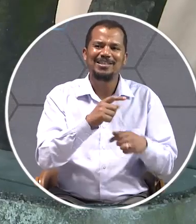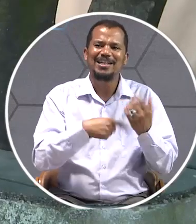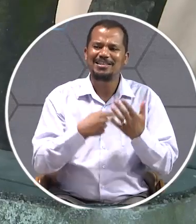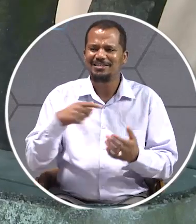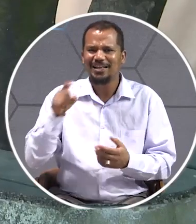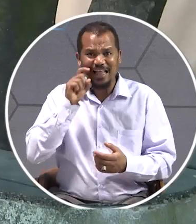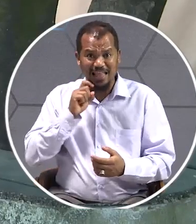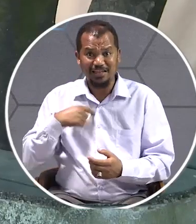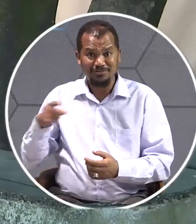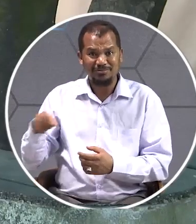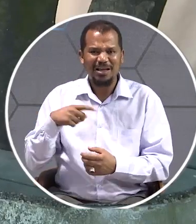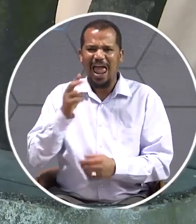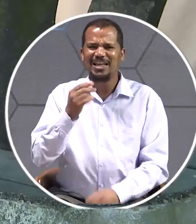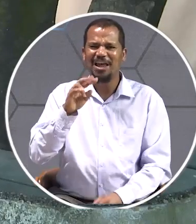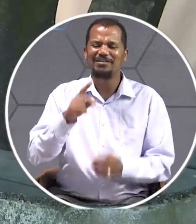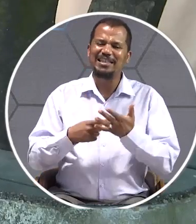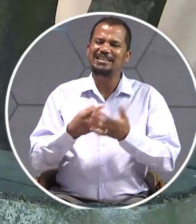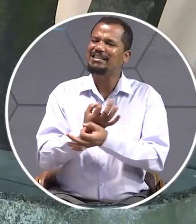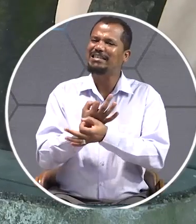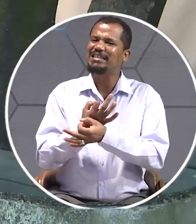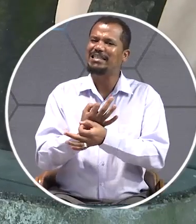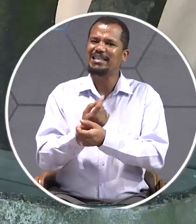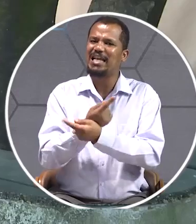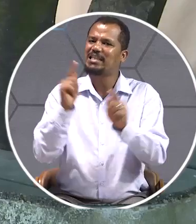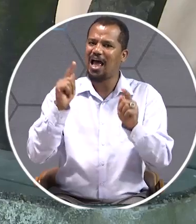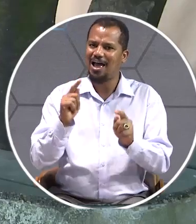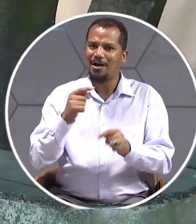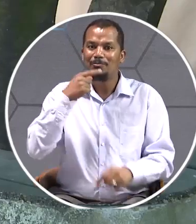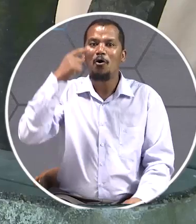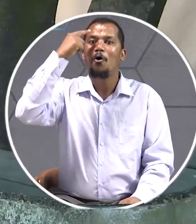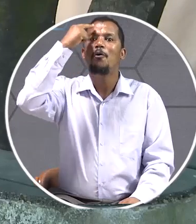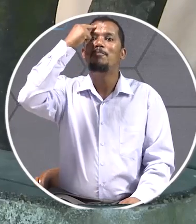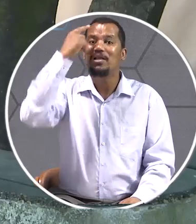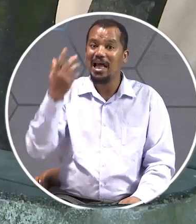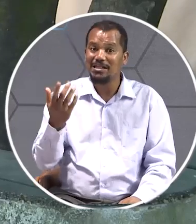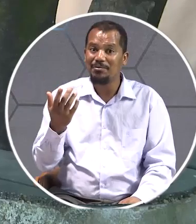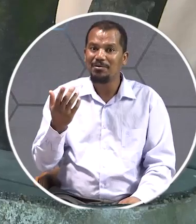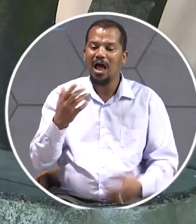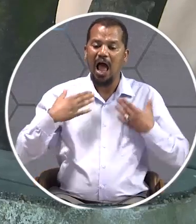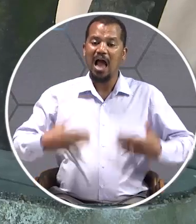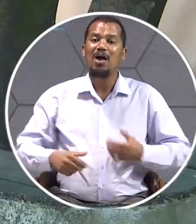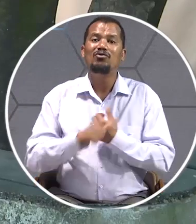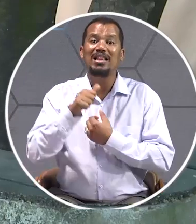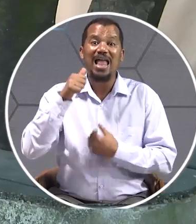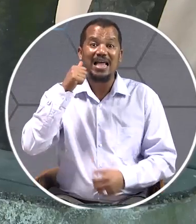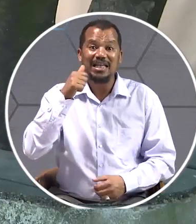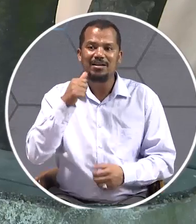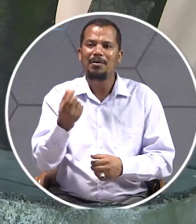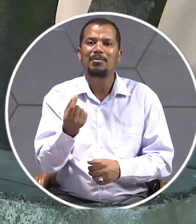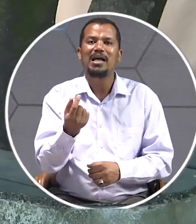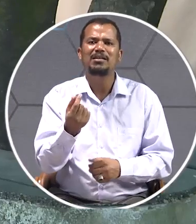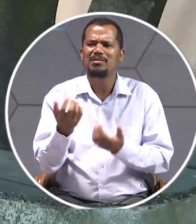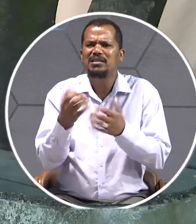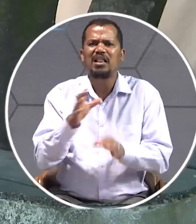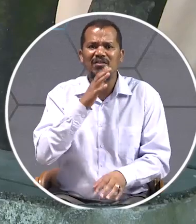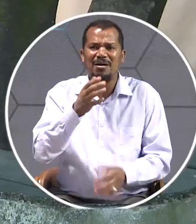ጋር ሴክስ ባድርግ ከኤች አይ ቪ ነጻ ነው መሆኑ እና እሷ ጋር ሴቭ ነኝ ተብሎ ስለሚታሰብ አካል ጉዳተኛ ሴት ጋር